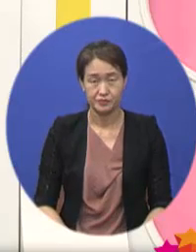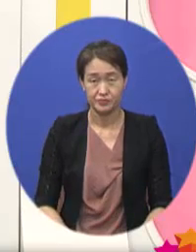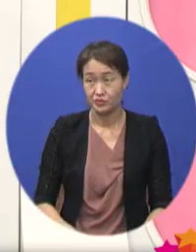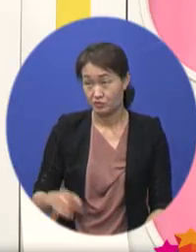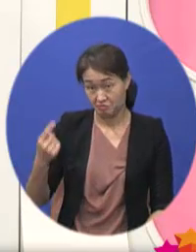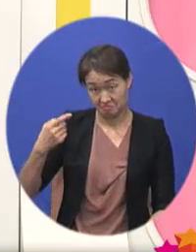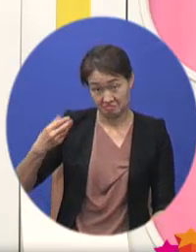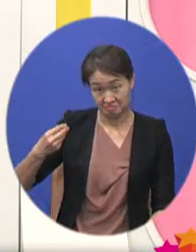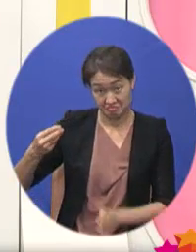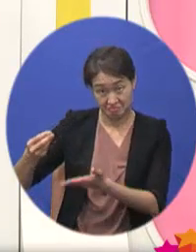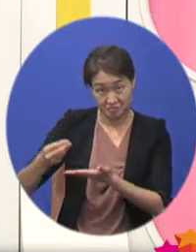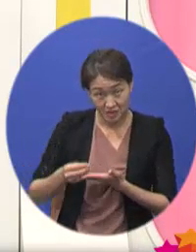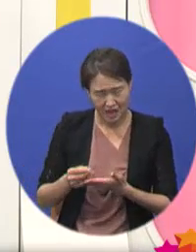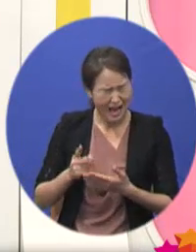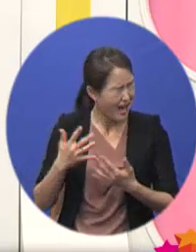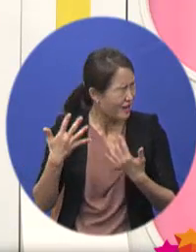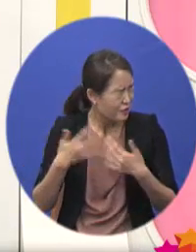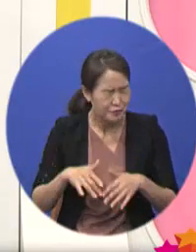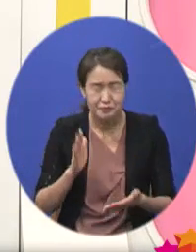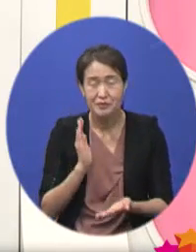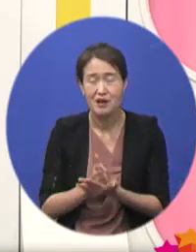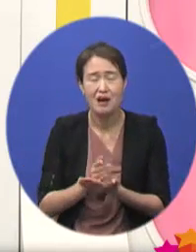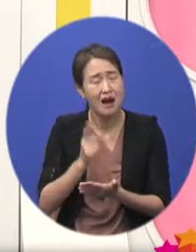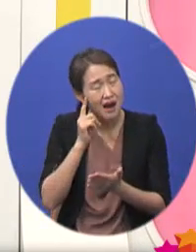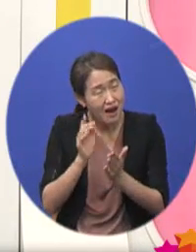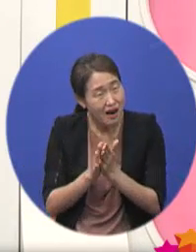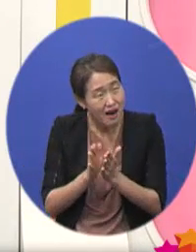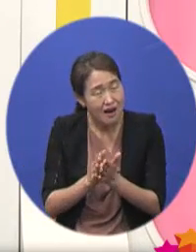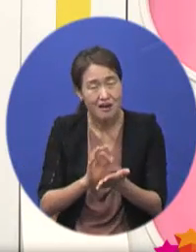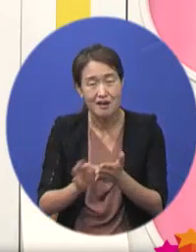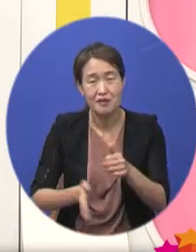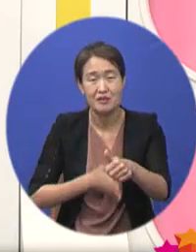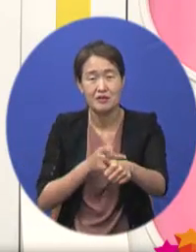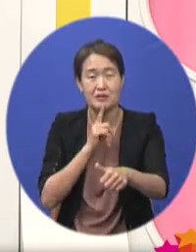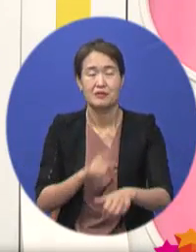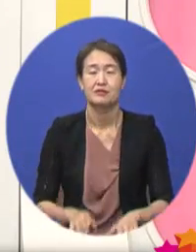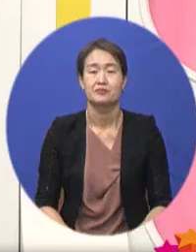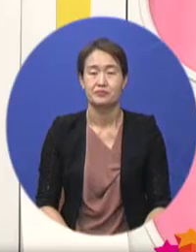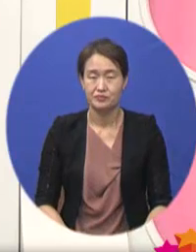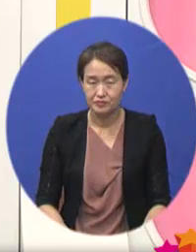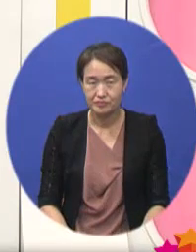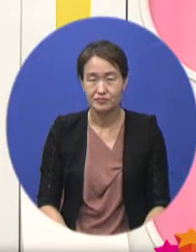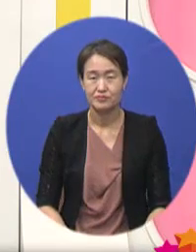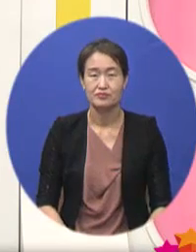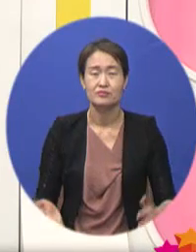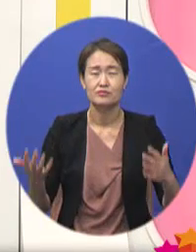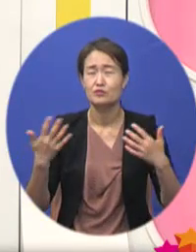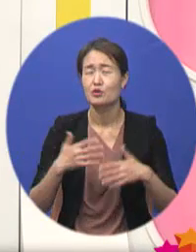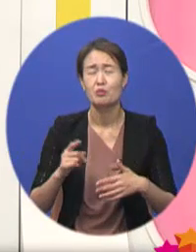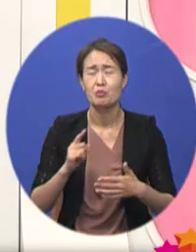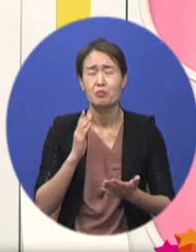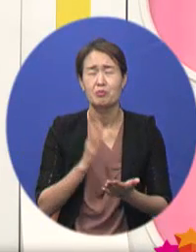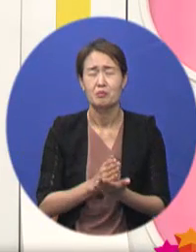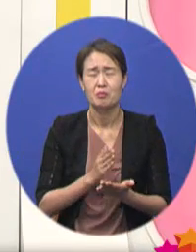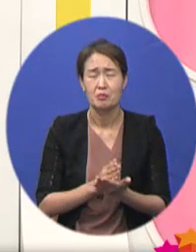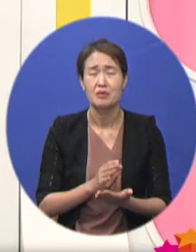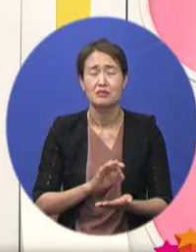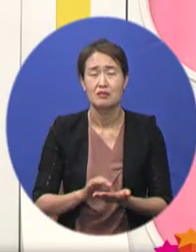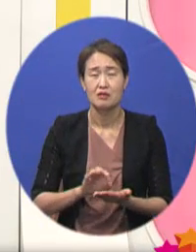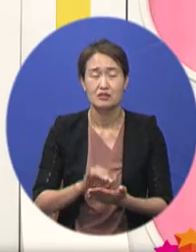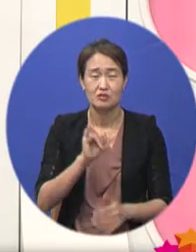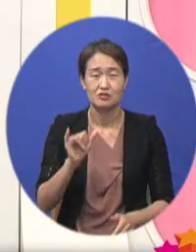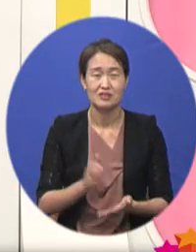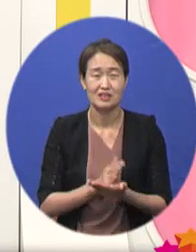1,000만 원이 떨어지시면 예, 떨어져 아무 조건 없이 쓰라고 그래요. 하느님께서. 아무 조건은 예. 예, 하느님. 시청